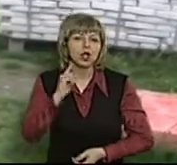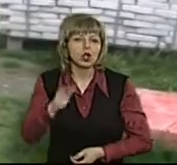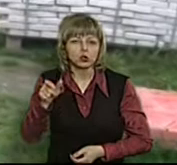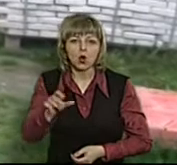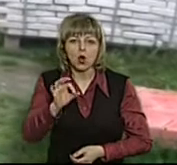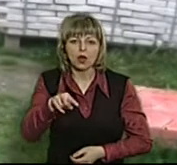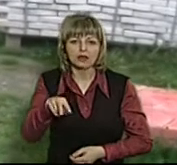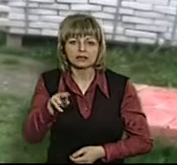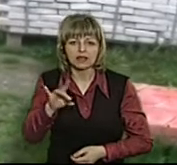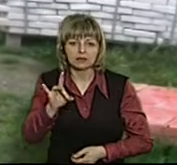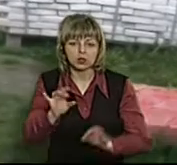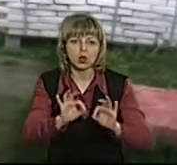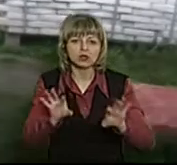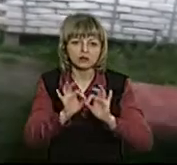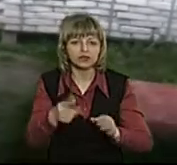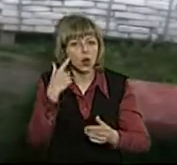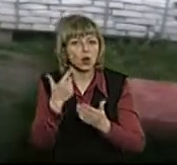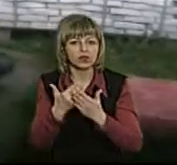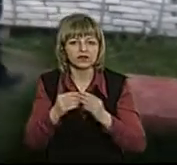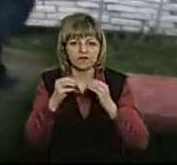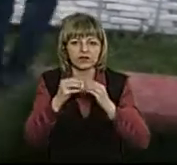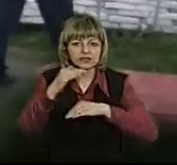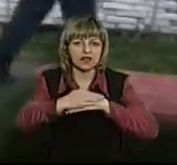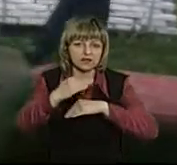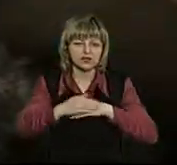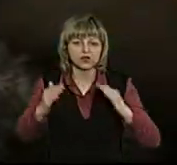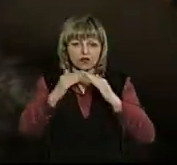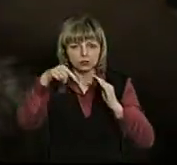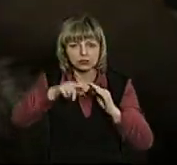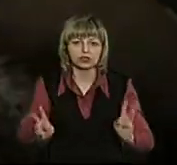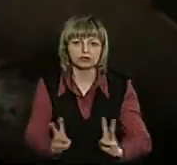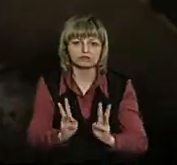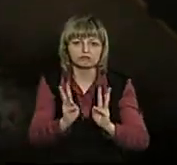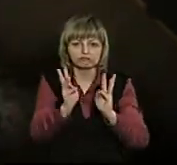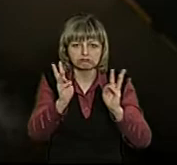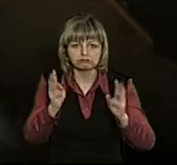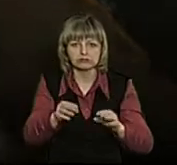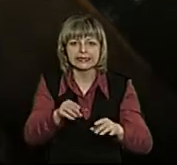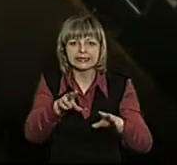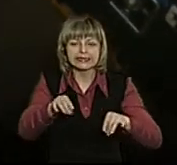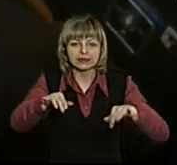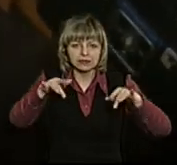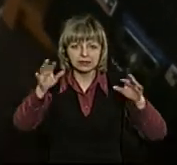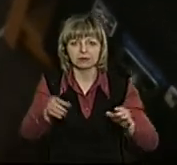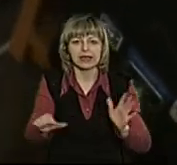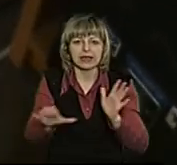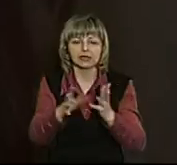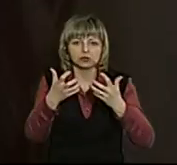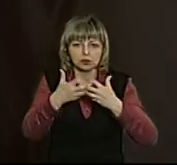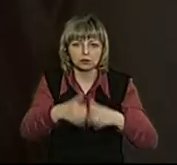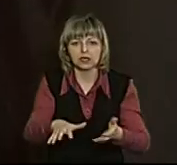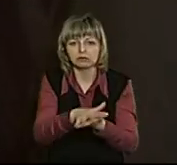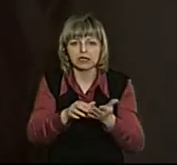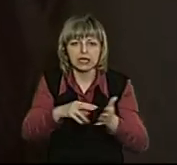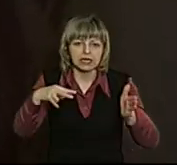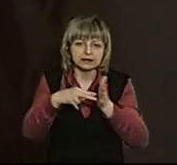Лучанин Олександр Жолоб розповідає, орієнтовно в 10 вечора у будинку задиміли усі електроприлади, розплавились розетки, потекла рідина